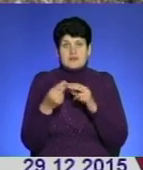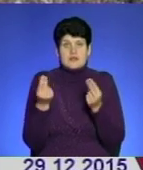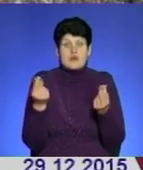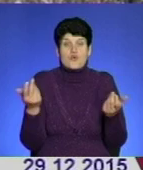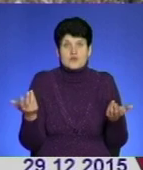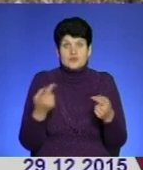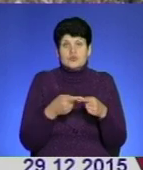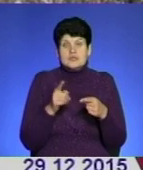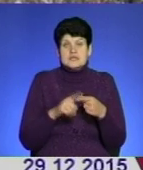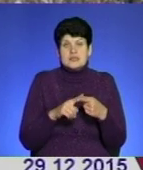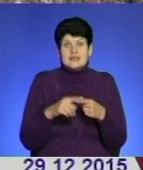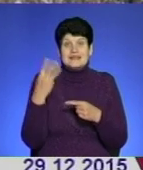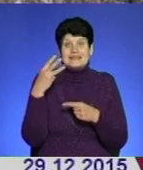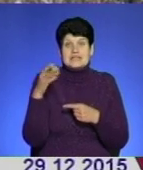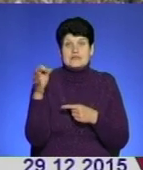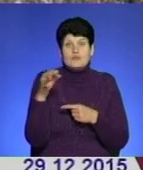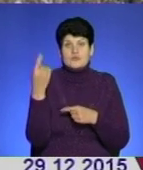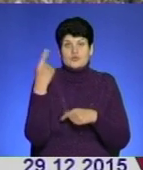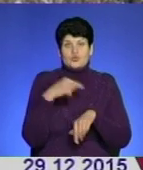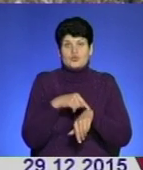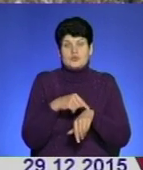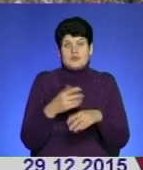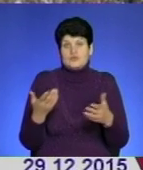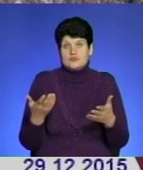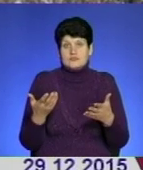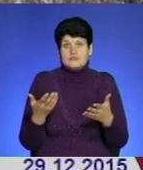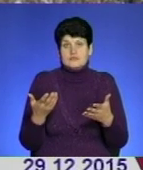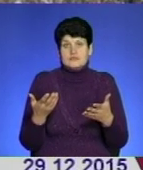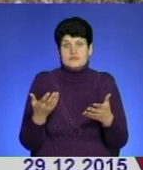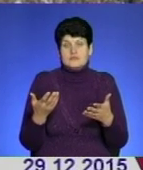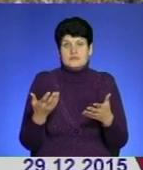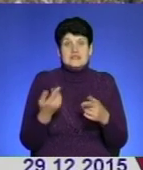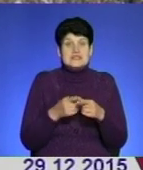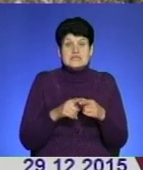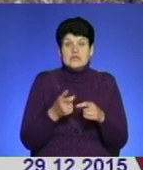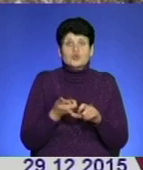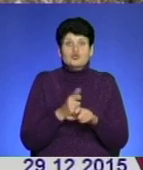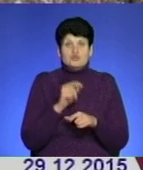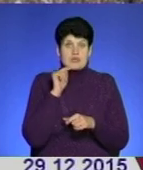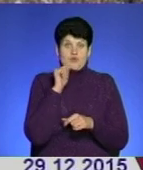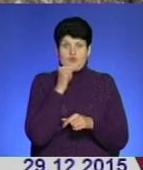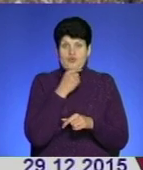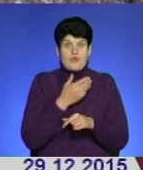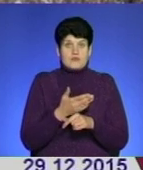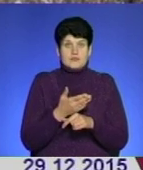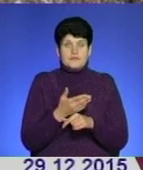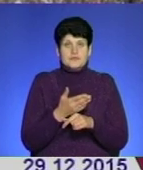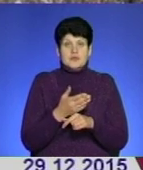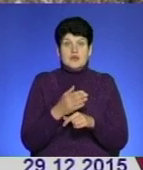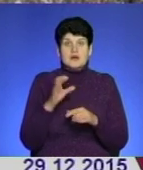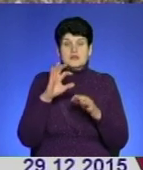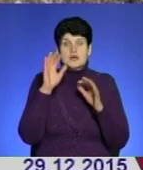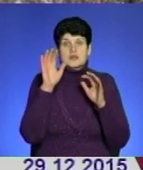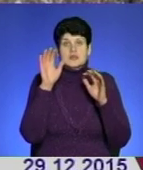то це виходить там 30 копійок в годину там, споживання електроенергії. Ну, це дуже економно, а сльози Гронського фонтан,